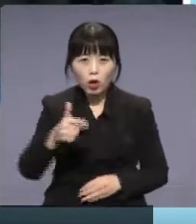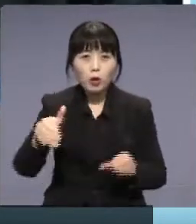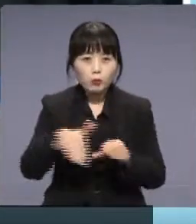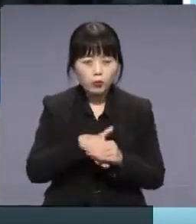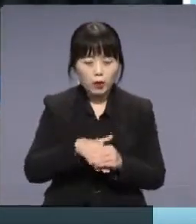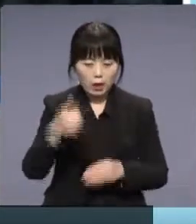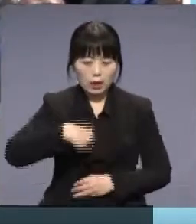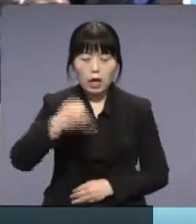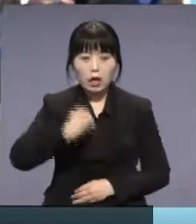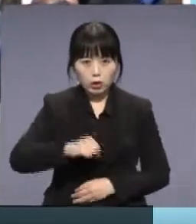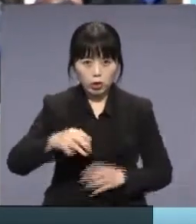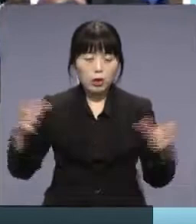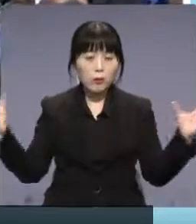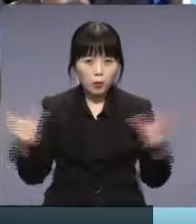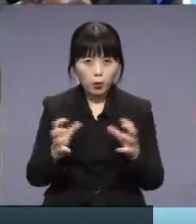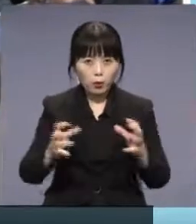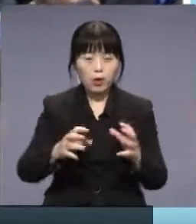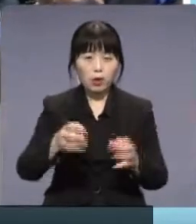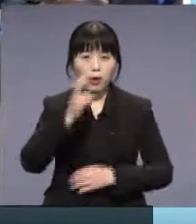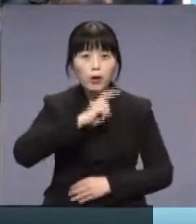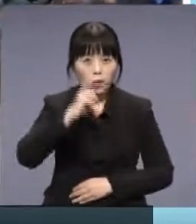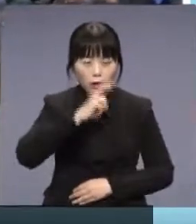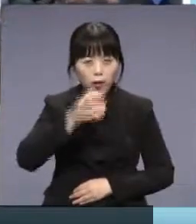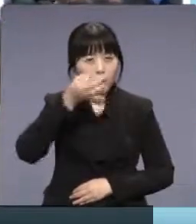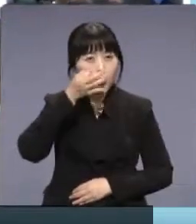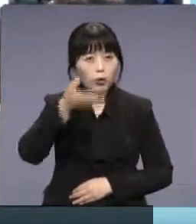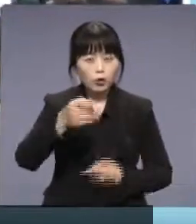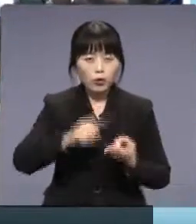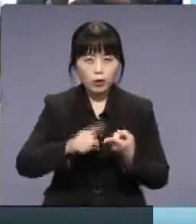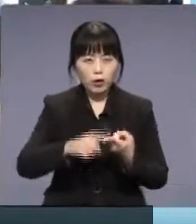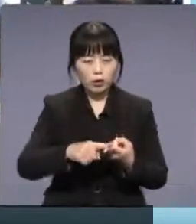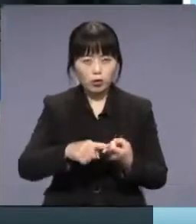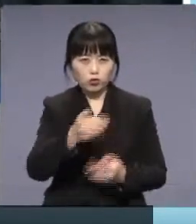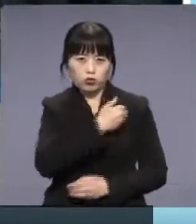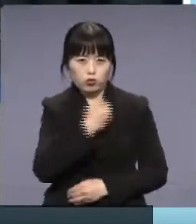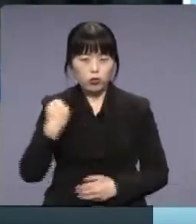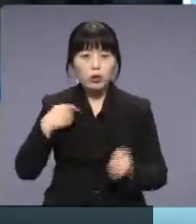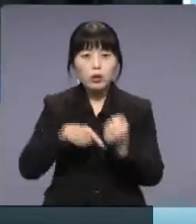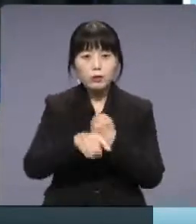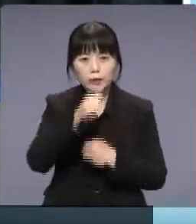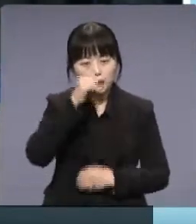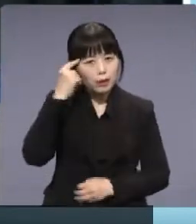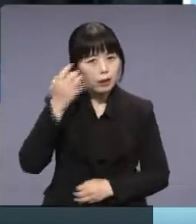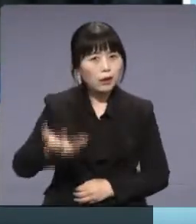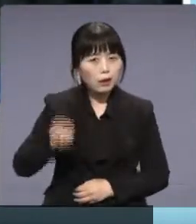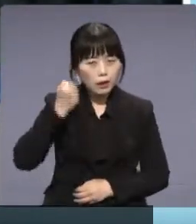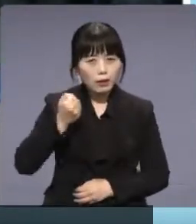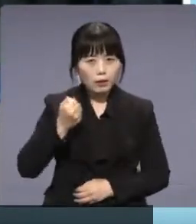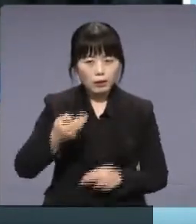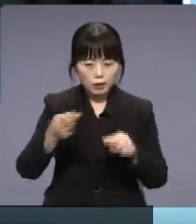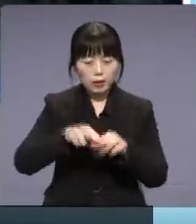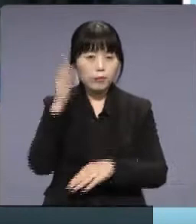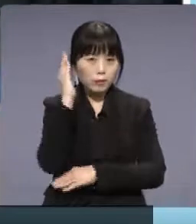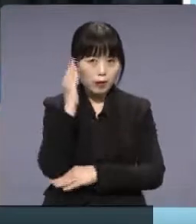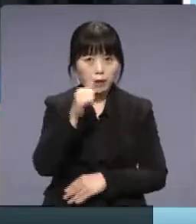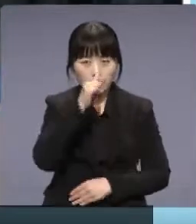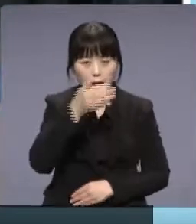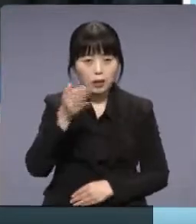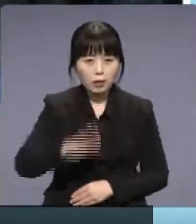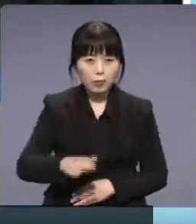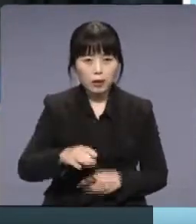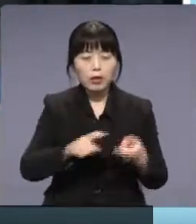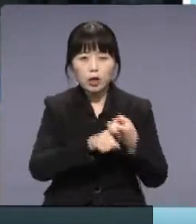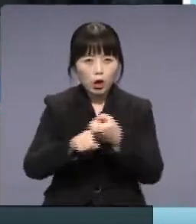다문화 자녀들이 모여서 합창을 하는 모습을 보여준 거는 충분히 의미가 있다는 생각을 합니다. 그래서 뭐 취임사는 아까도 얘기 나왔지만 뭐